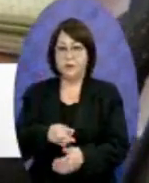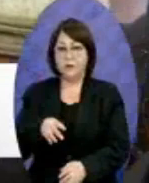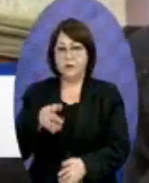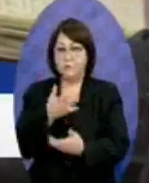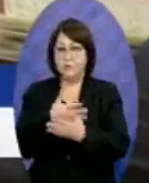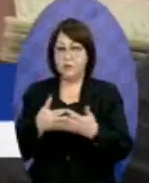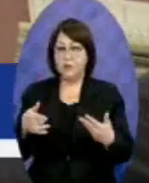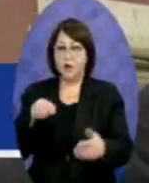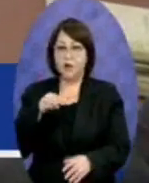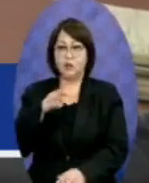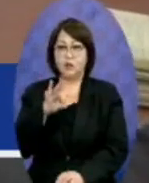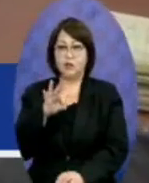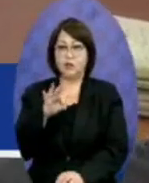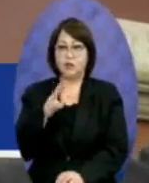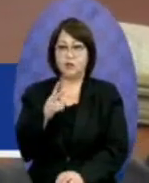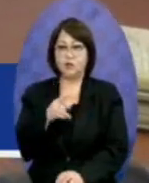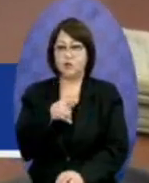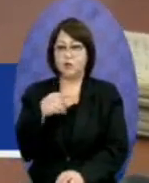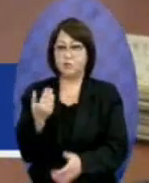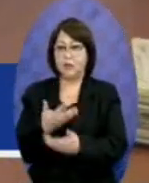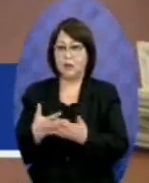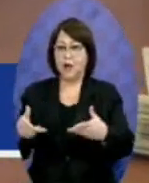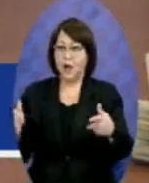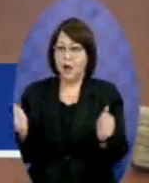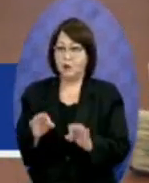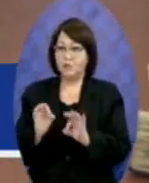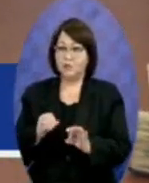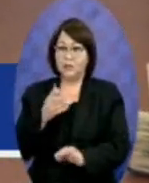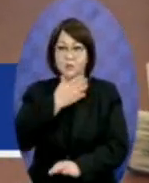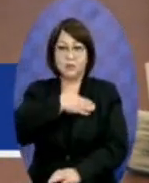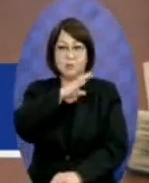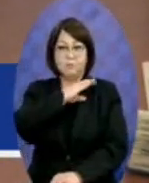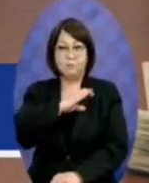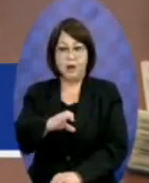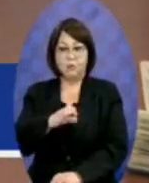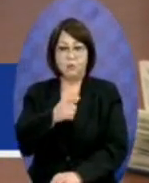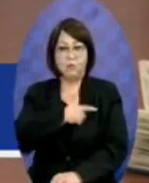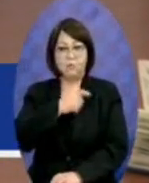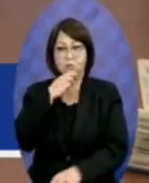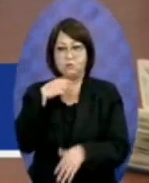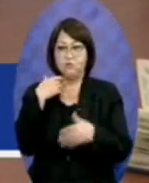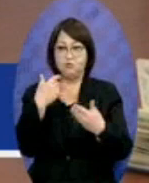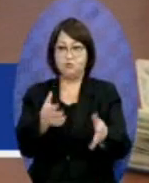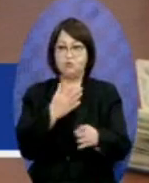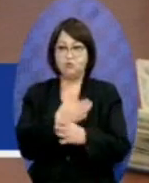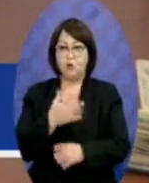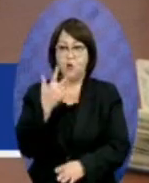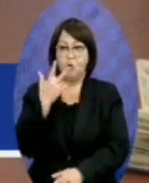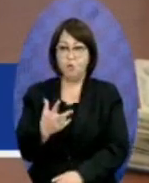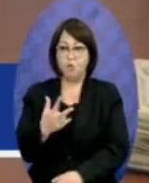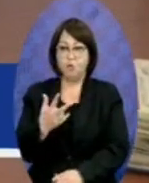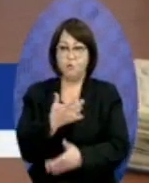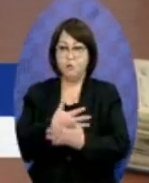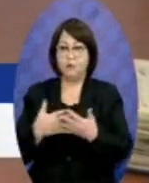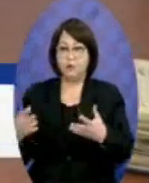холбоотой бид нар мэдээж засагдагийн байгууллагад хандсан байгаа. Тэгээд одоогийн байдлаар бол 3 тоног төхөөрөмж эргэн ирсэн